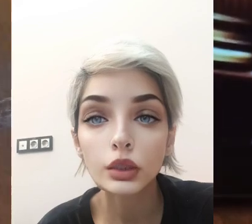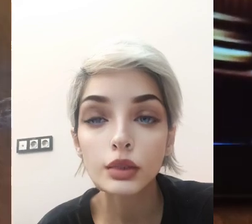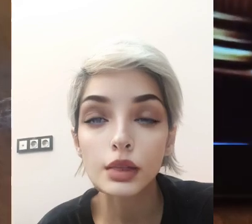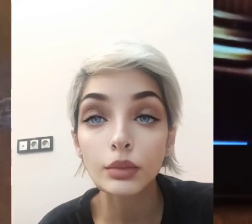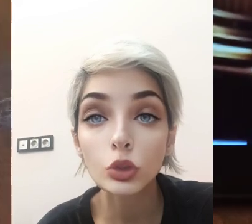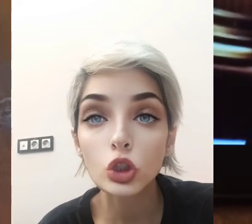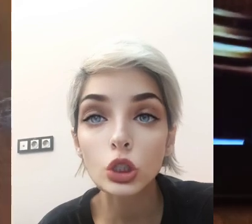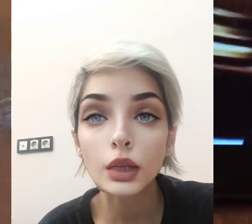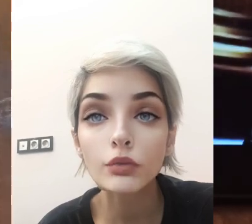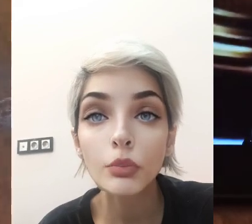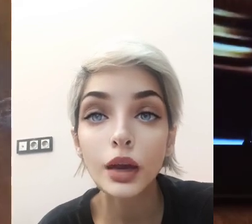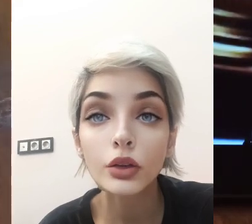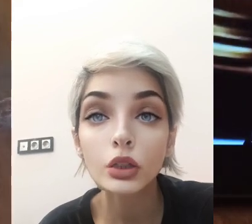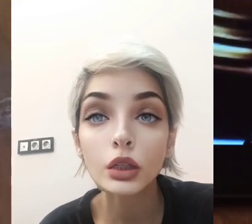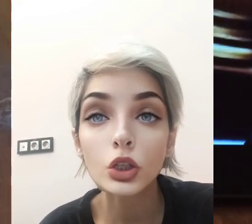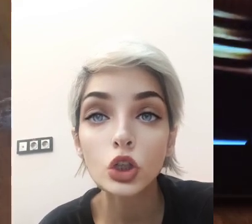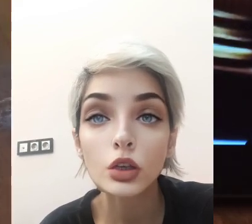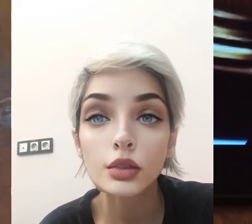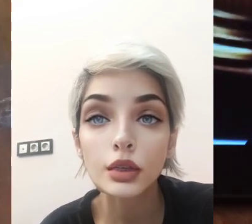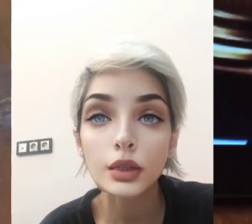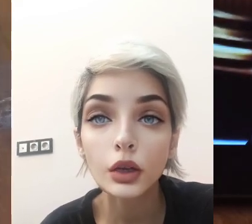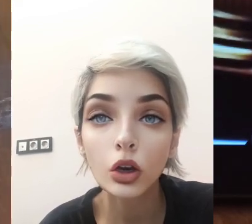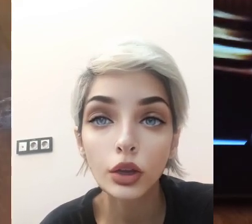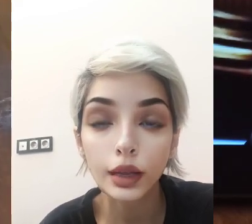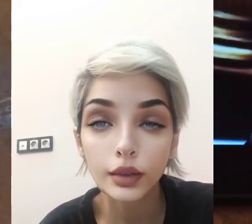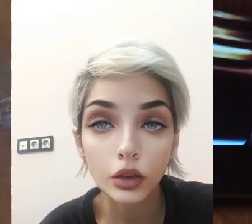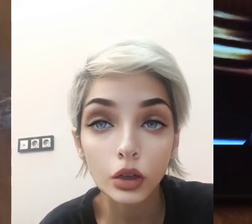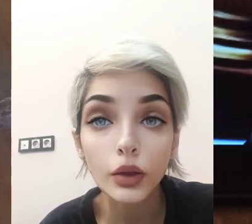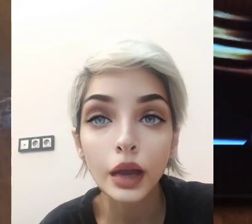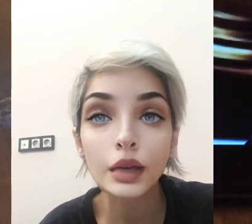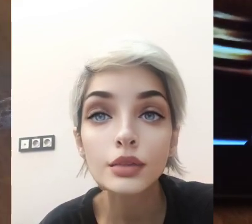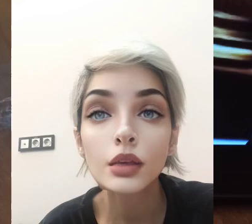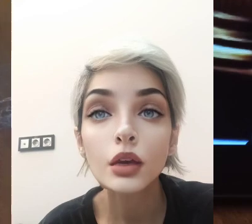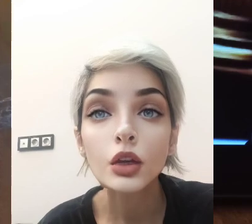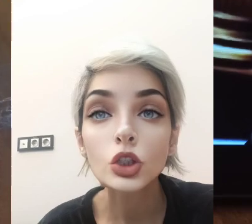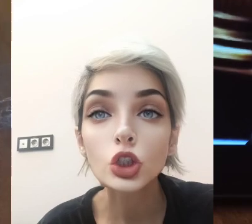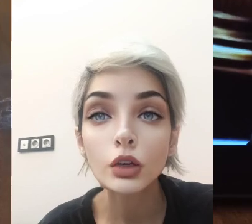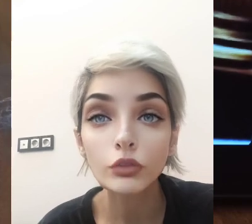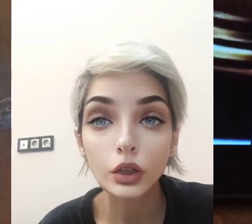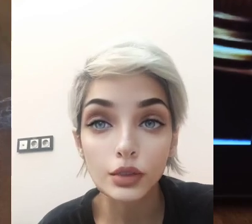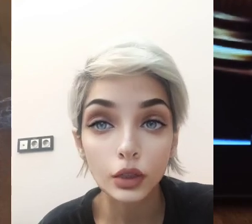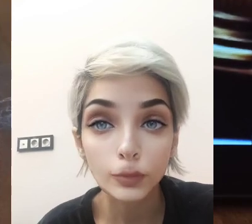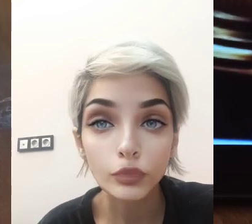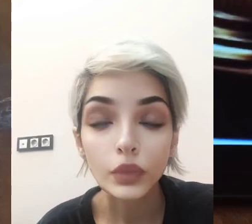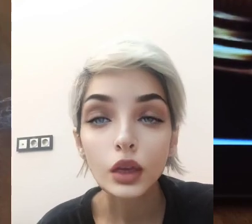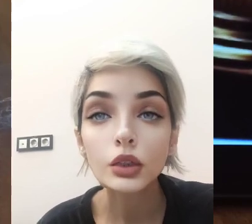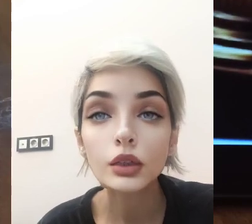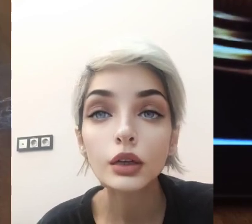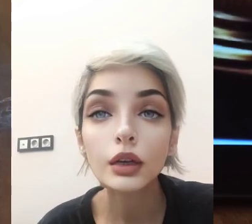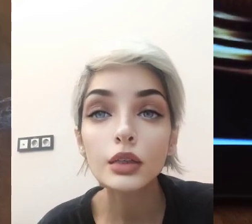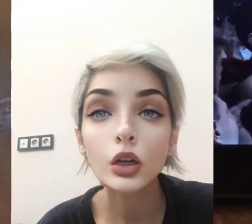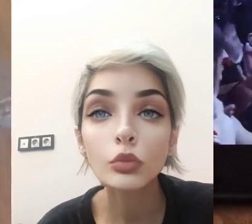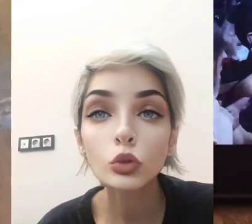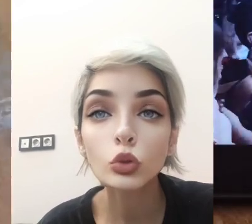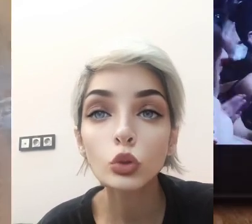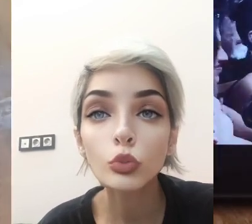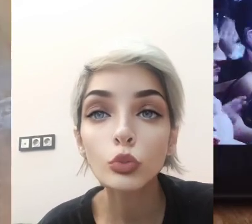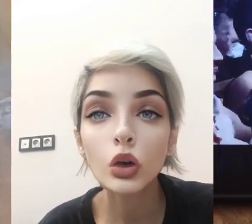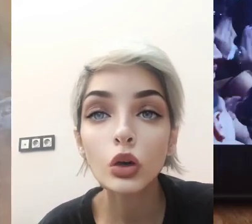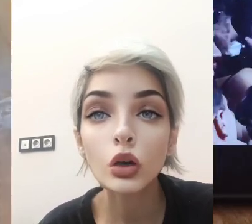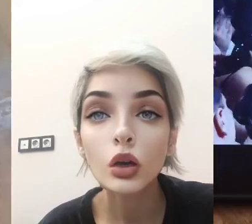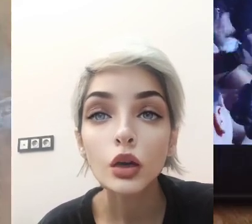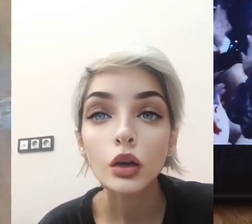خورده ریزم داشتن و برای جایزه خواننده ها از شوال سام که خیلی همون اونو